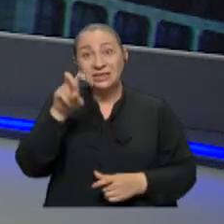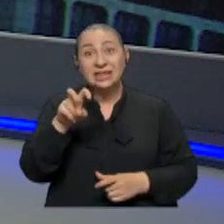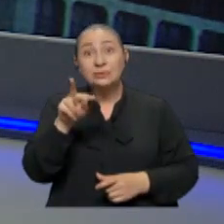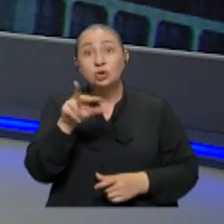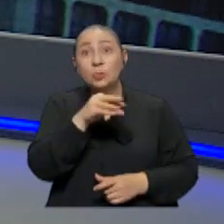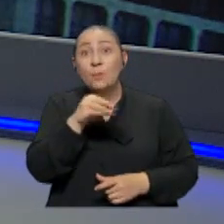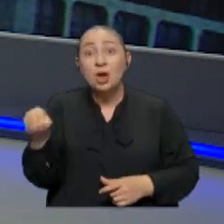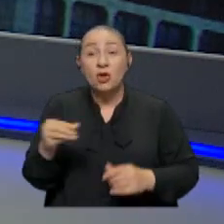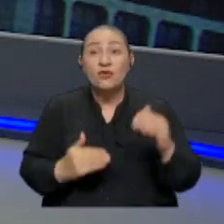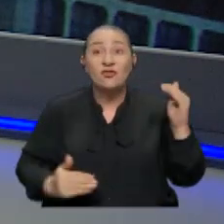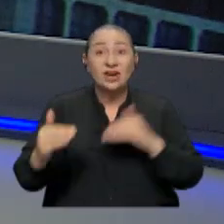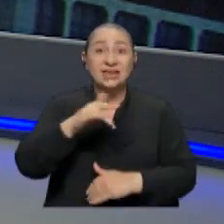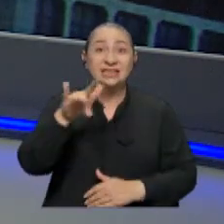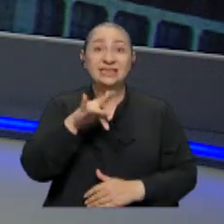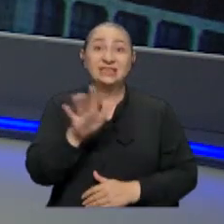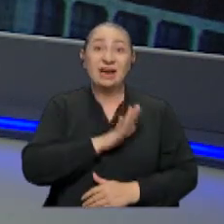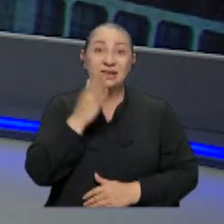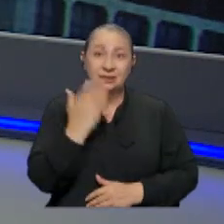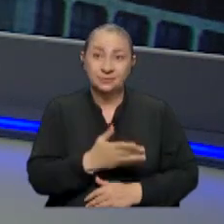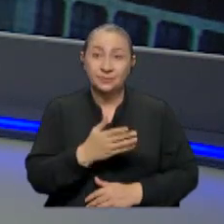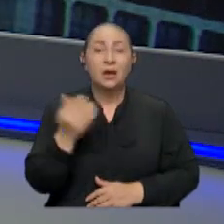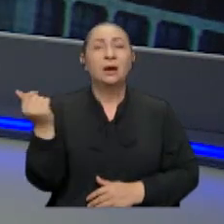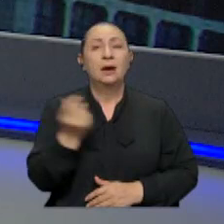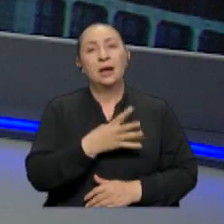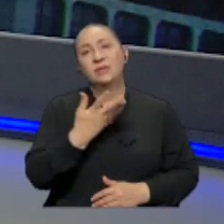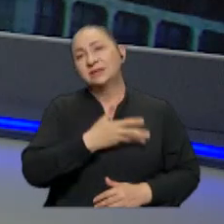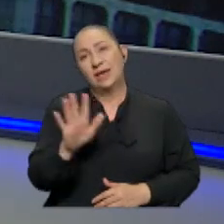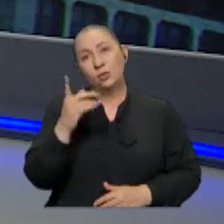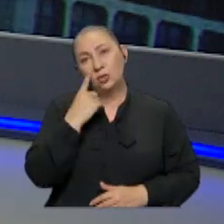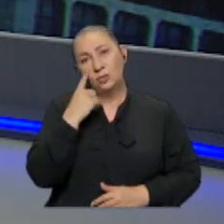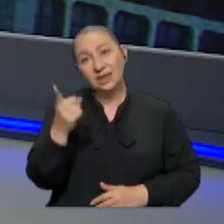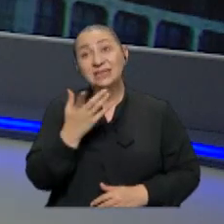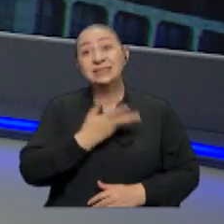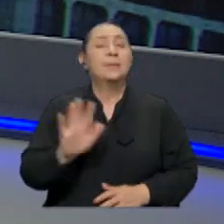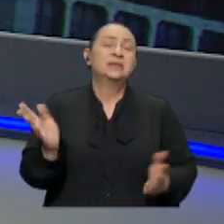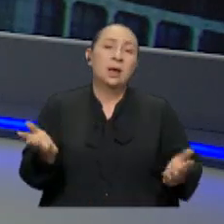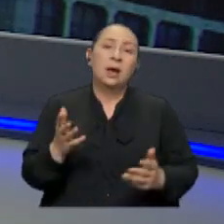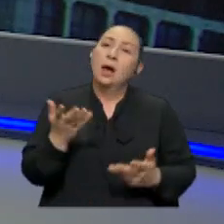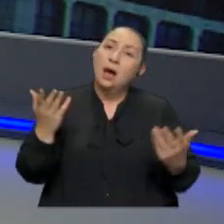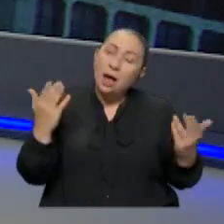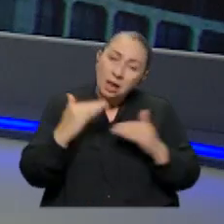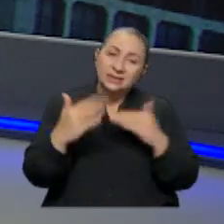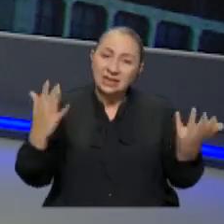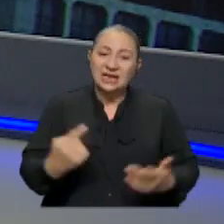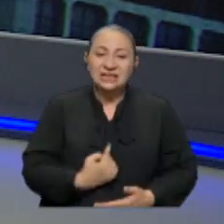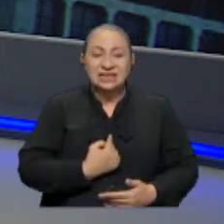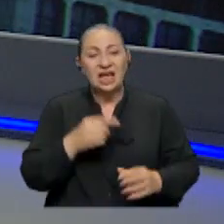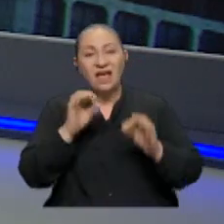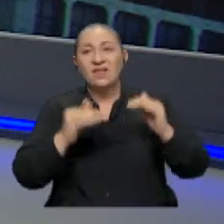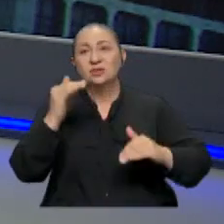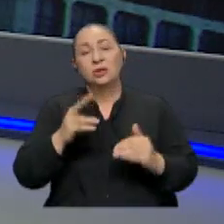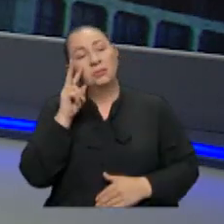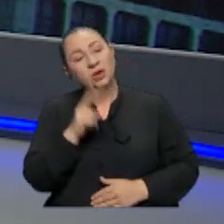sekiz buçuk milyonu Aşkın işsiz varken rakamları sevmiyor hükümet sevmesinler hat zaten hissettiği